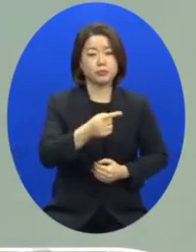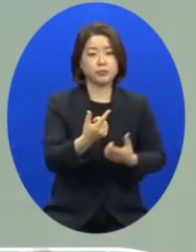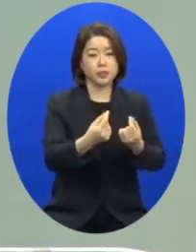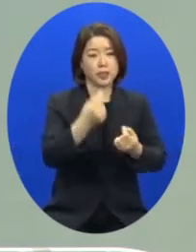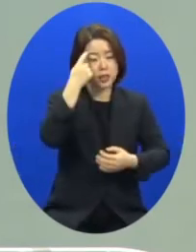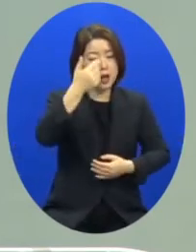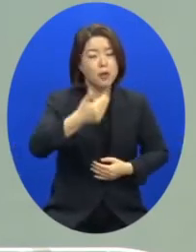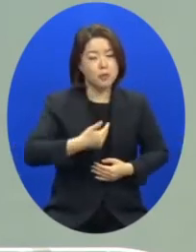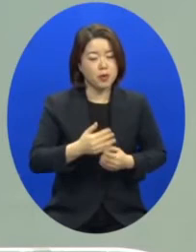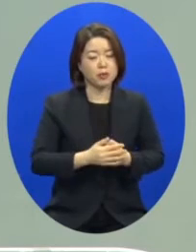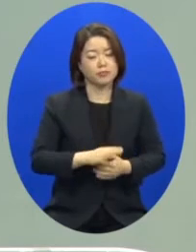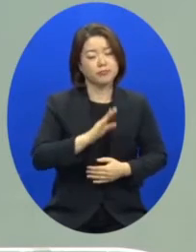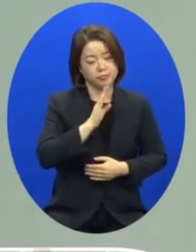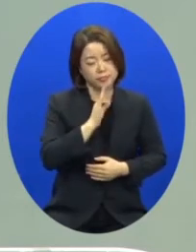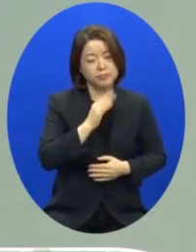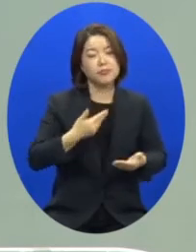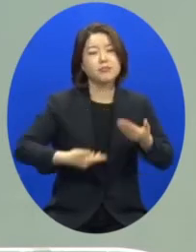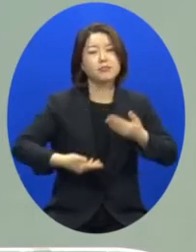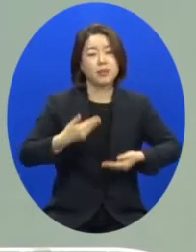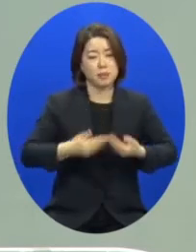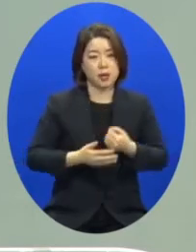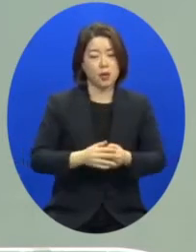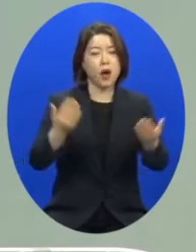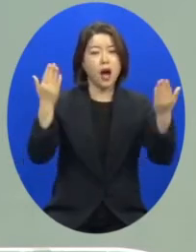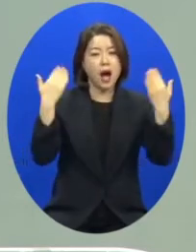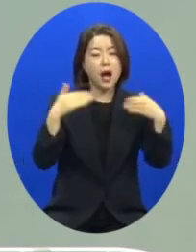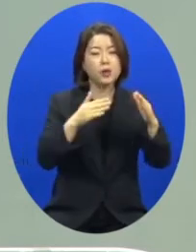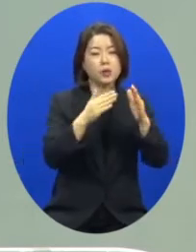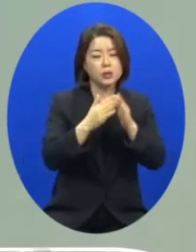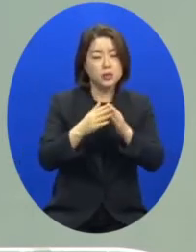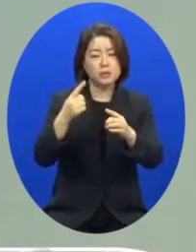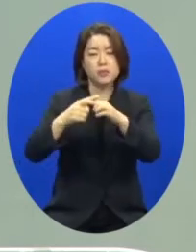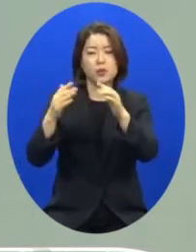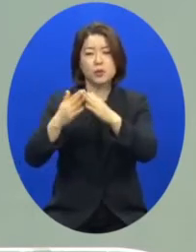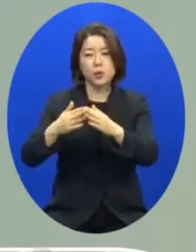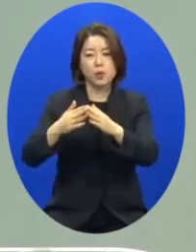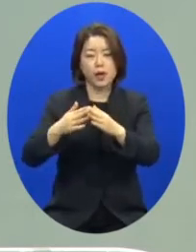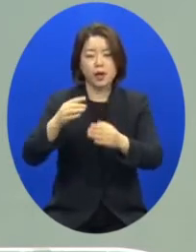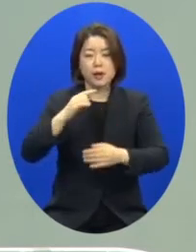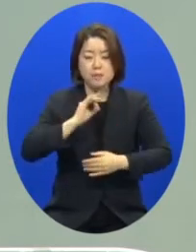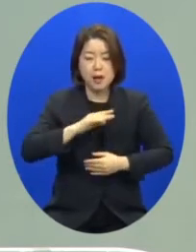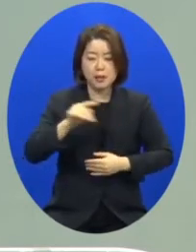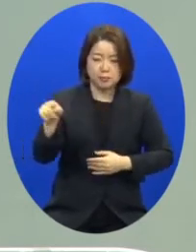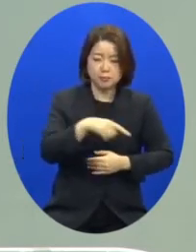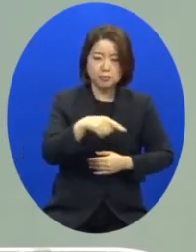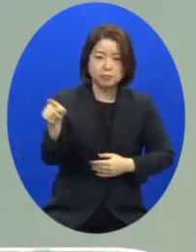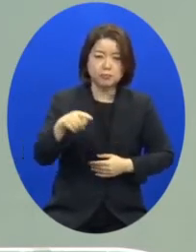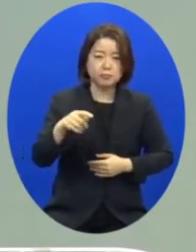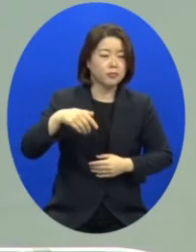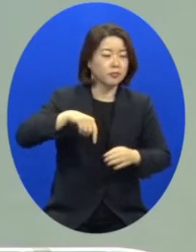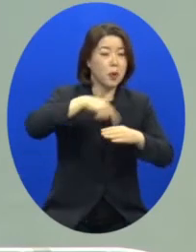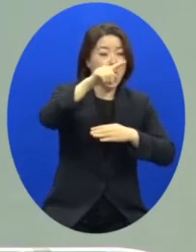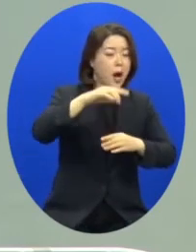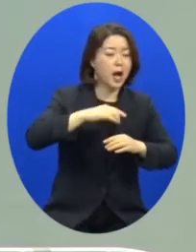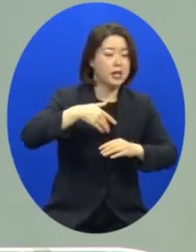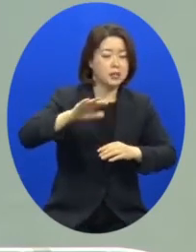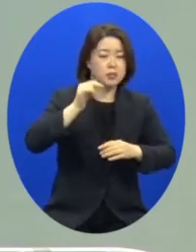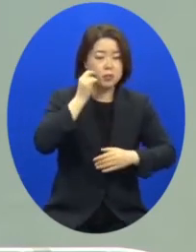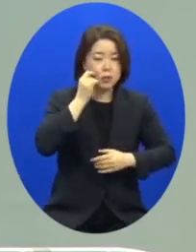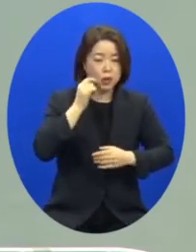시기에 예 바빠요 학교 집 교회 밖에는 아무 데도 못 가고 공부만 하고 있어요